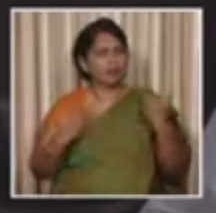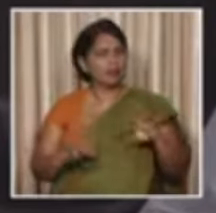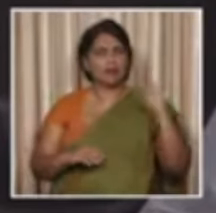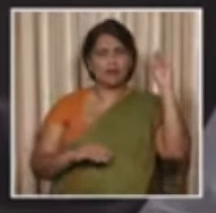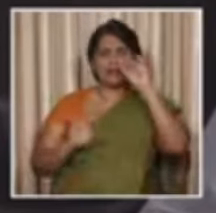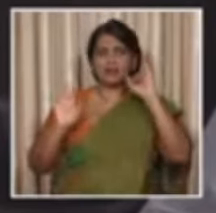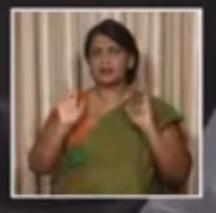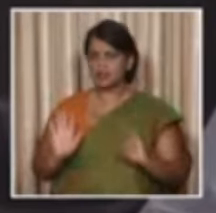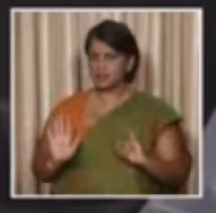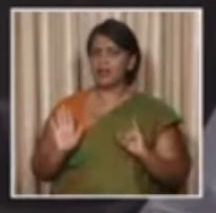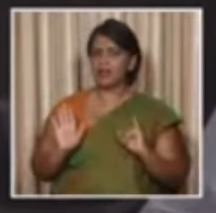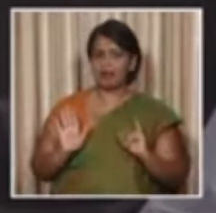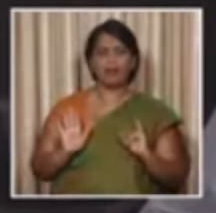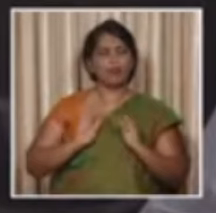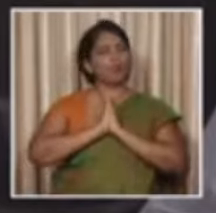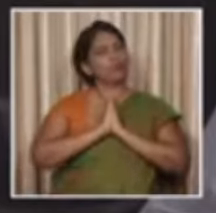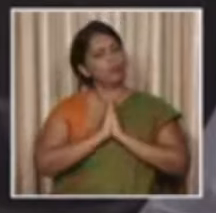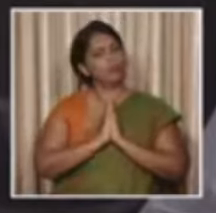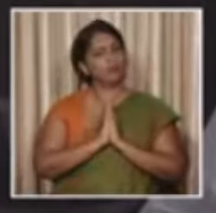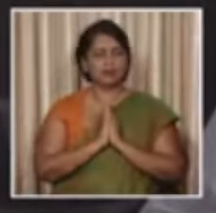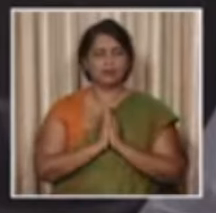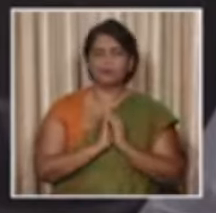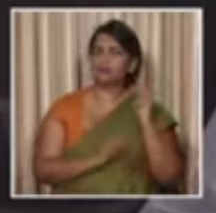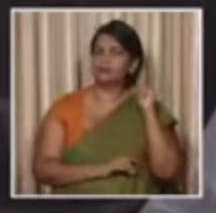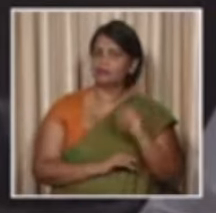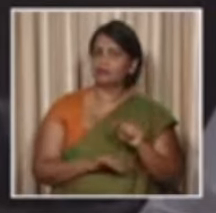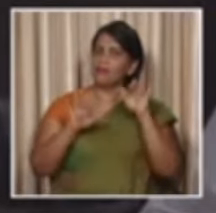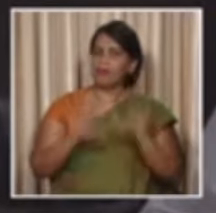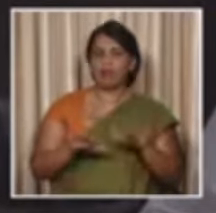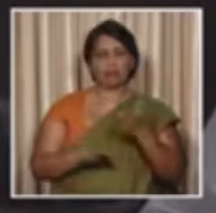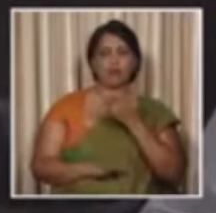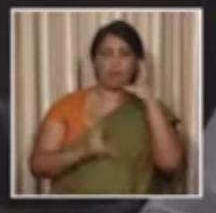சொல்லி போலீசார் அனுமதித்திருந்தார்கள். 6 மணி வரை எந்த விதமான